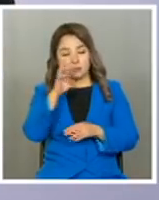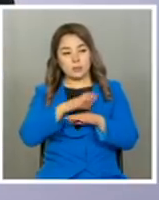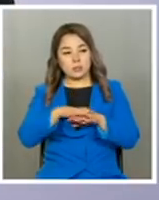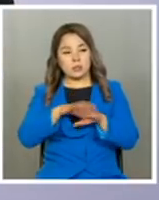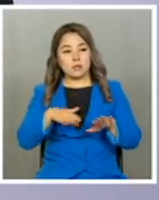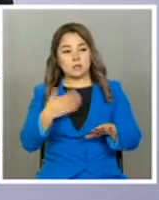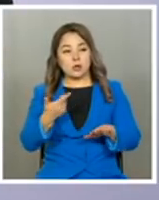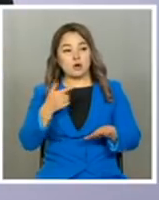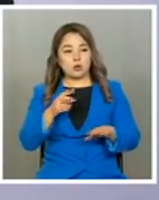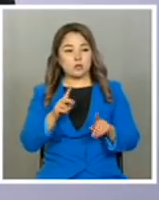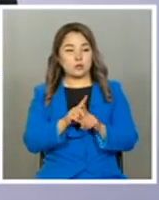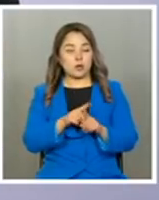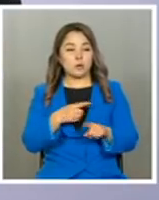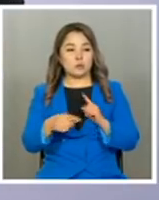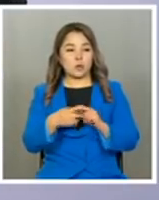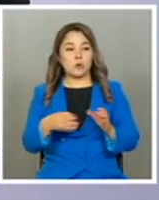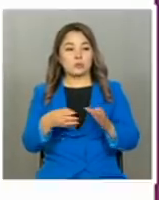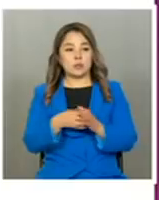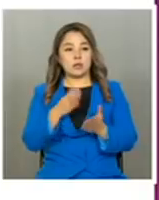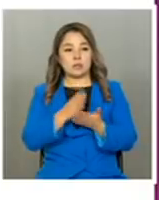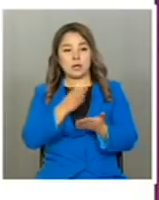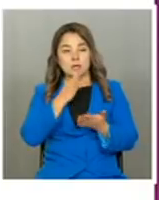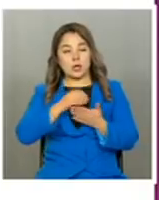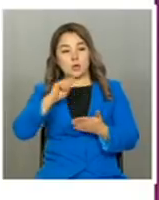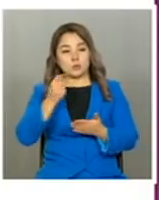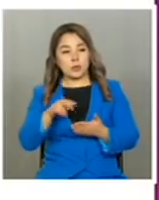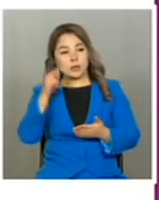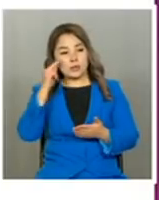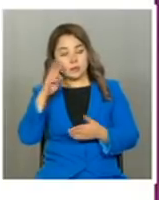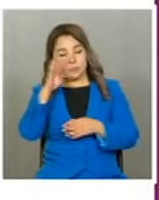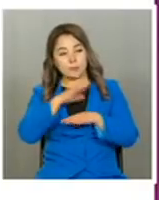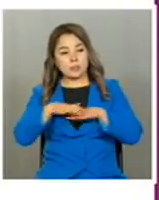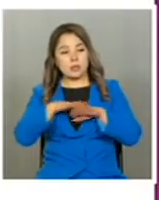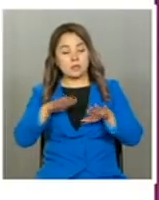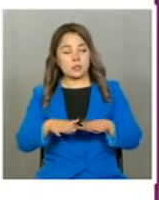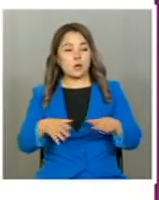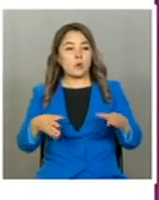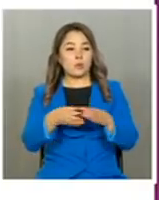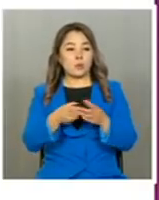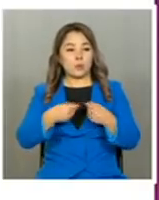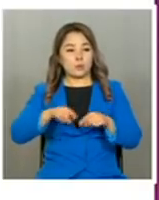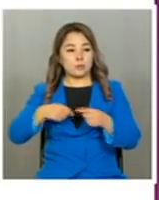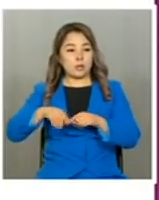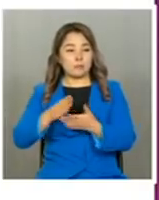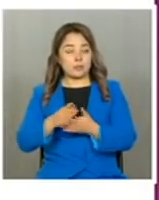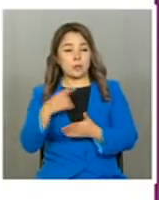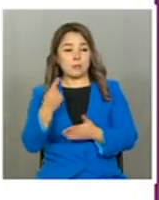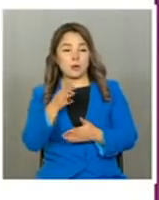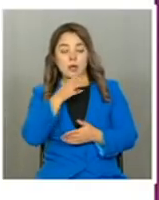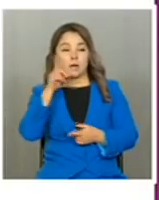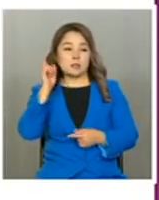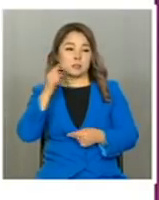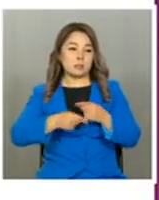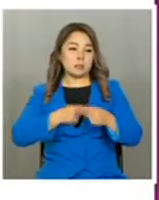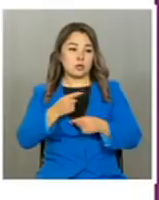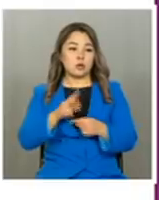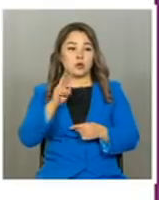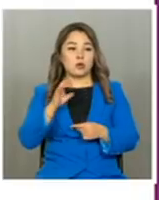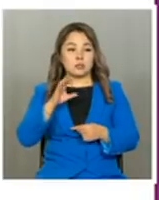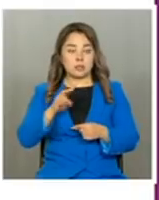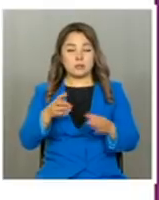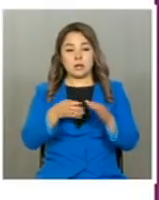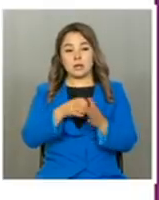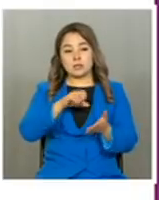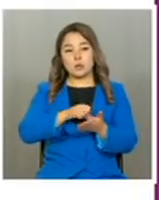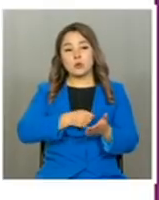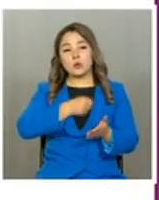қарсы соғыста Қытай билеушілерімен одақтасқан. Біздің заманымыздан бұрын 1-ші ғасырда Үйсіндер күші күнбей және